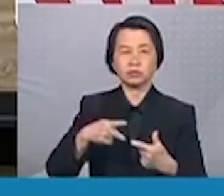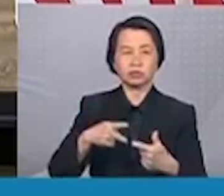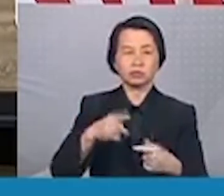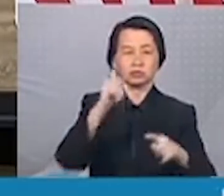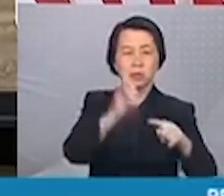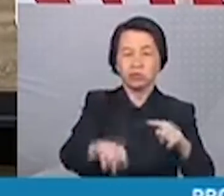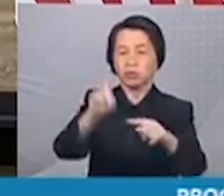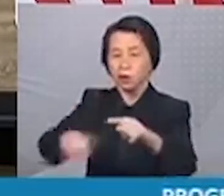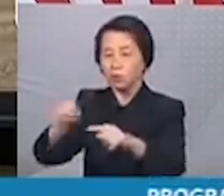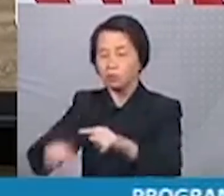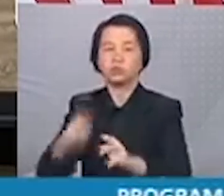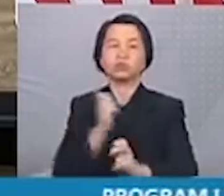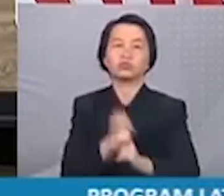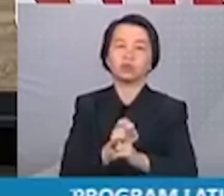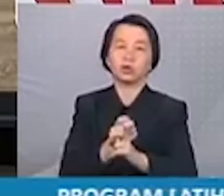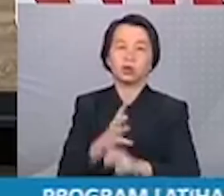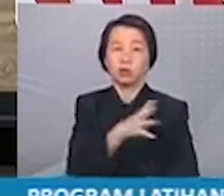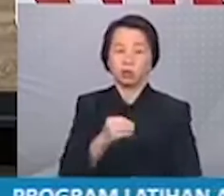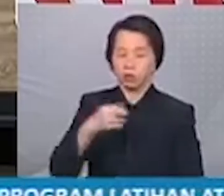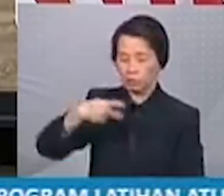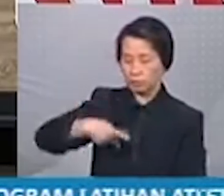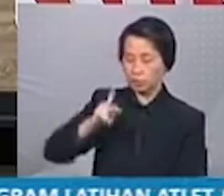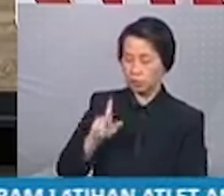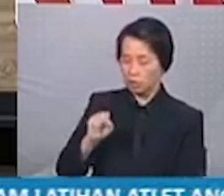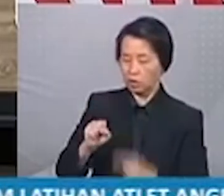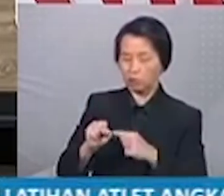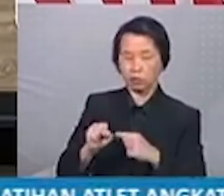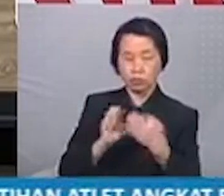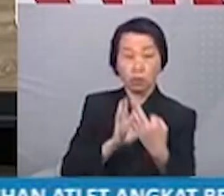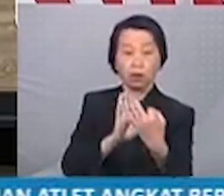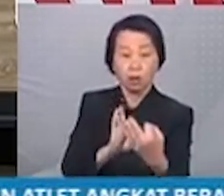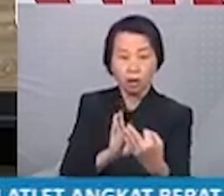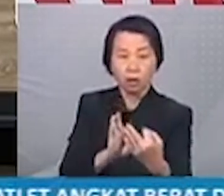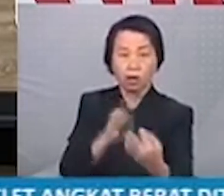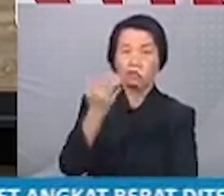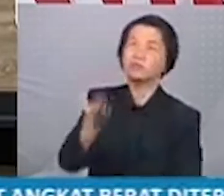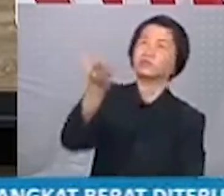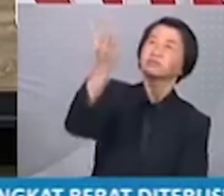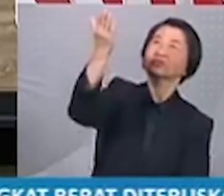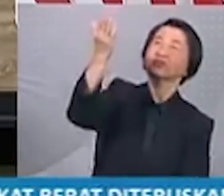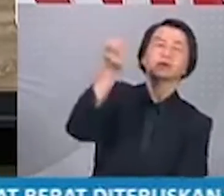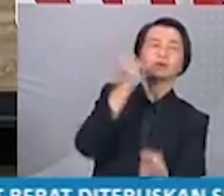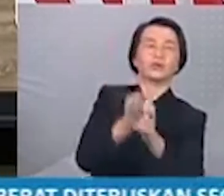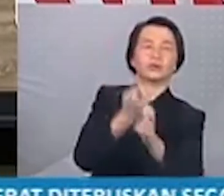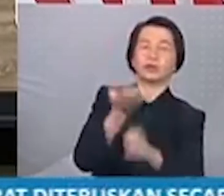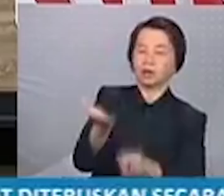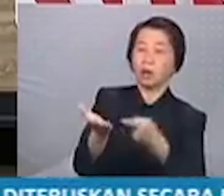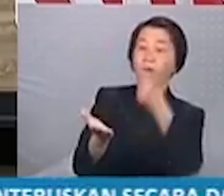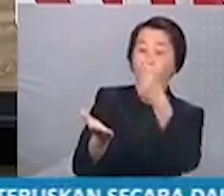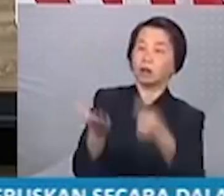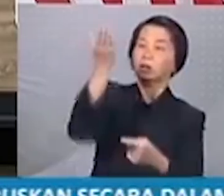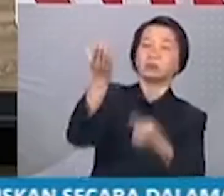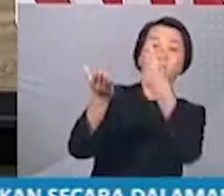Selain itu para pengusaha pics juga berhadapan dengan isu birokrasi dan pentadbiran yang